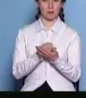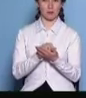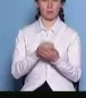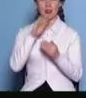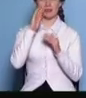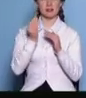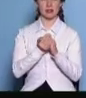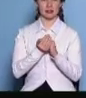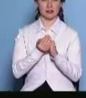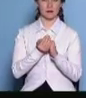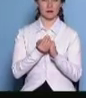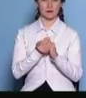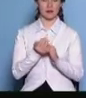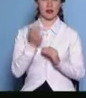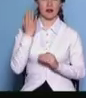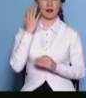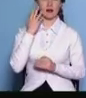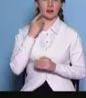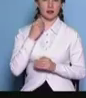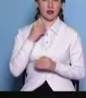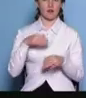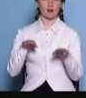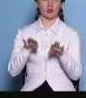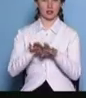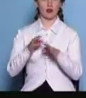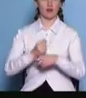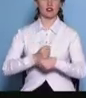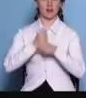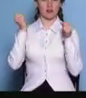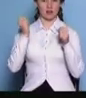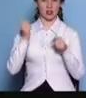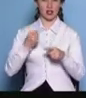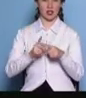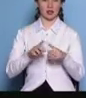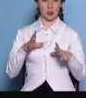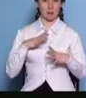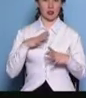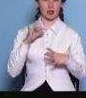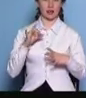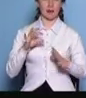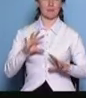скрытые. Когда газ все-таки взорвался, это объемный взрыв, и произошло